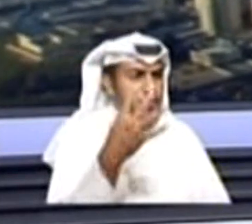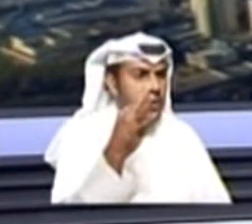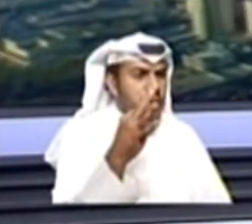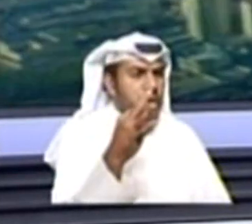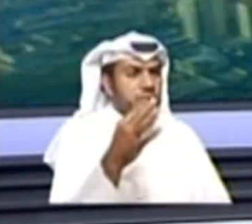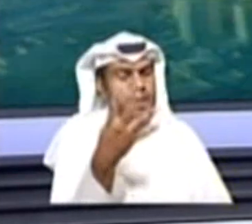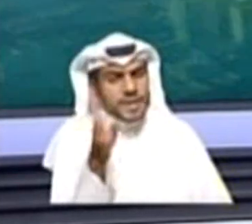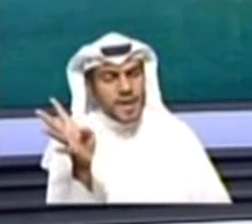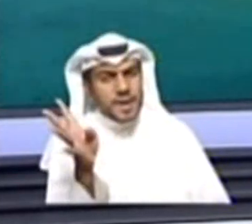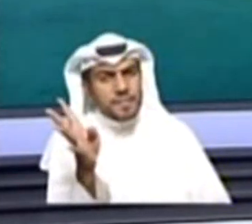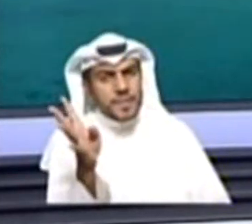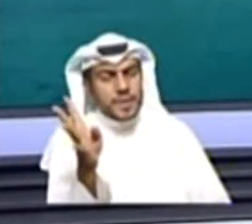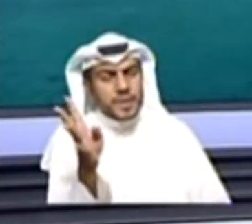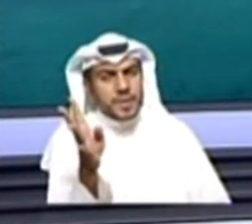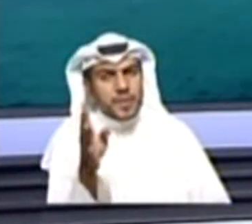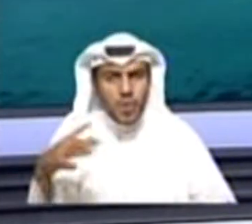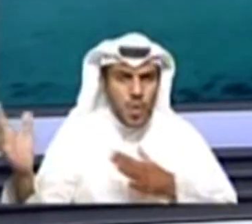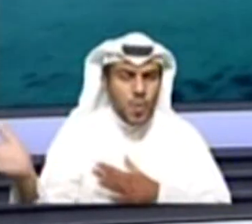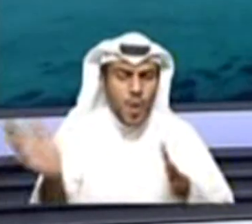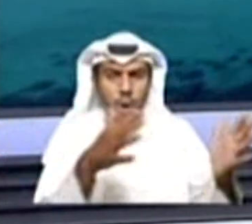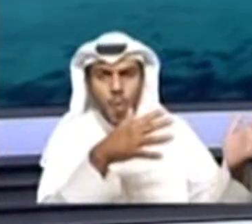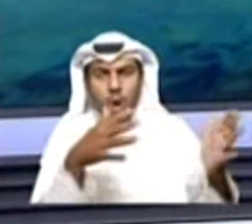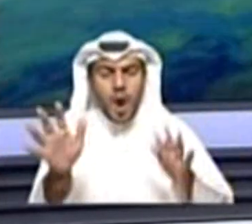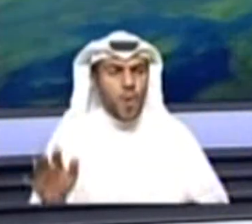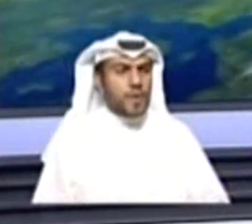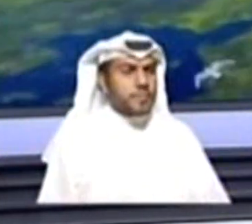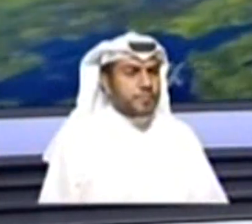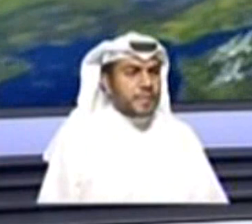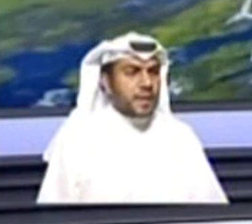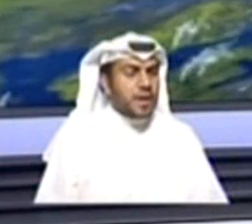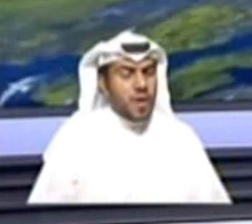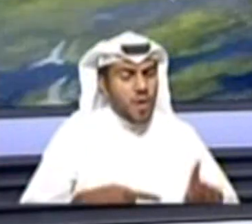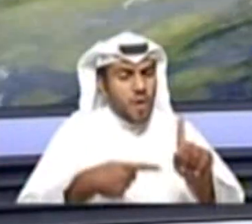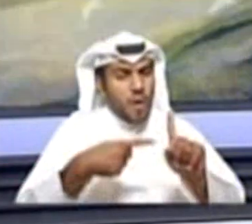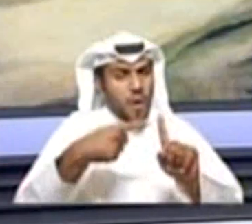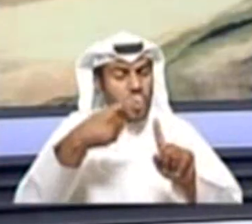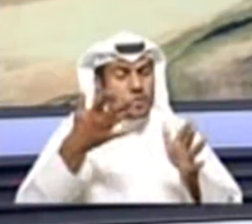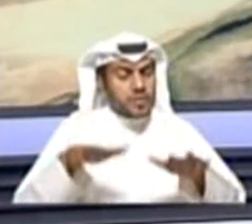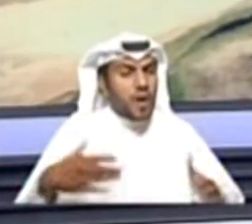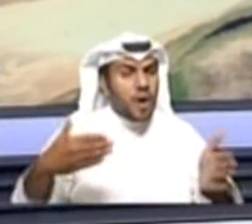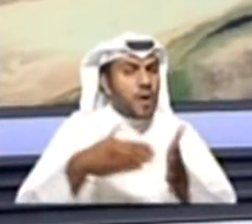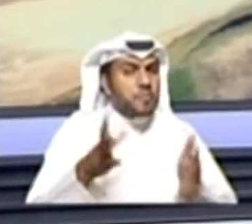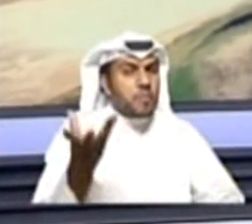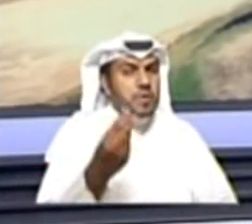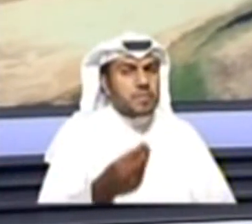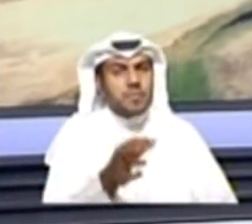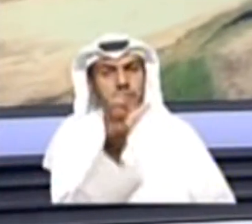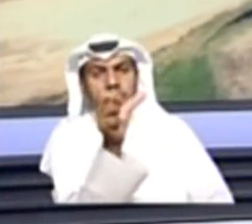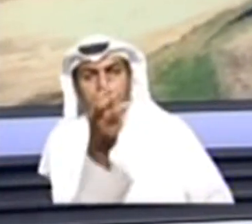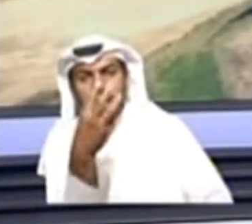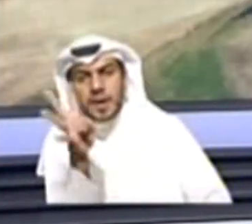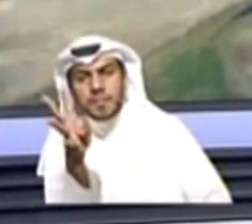40 كيلومتر بالساعة سرعة الرياح، ونلاحظ أيضا ارتفاع الحرارة العظمى لتصل إلى 49 درجة مئوية